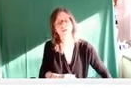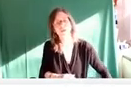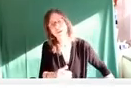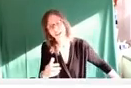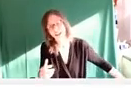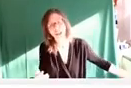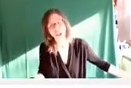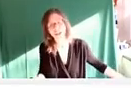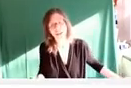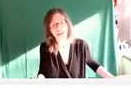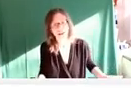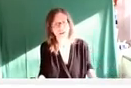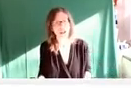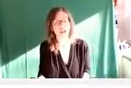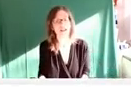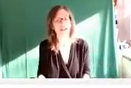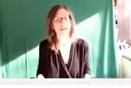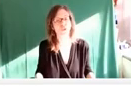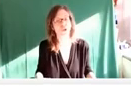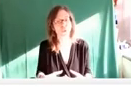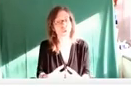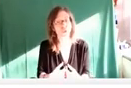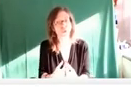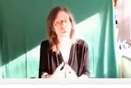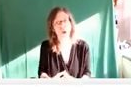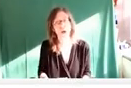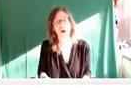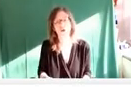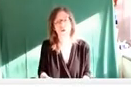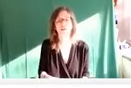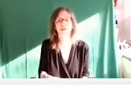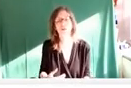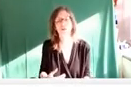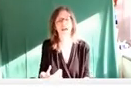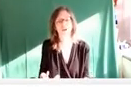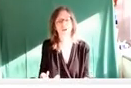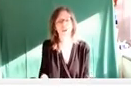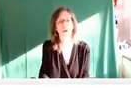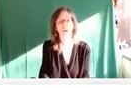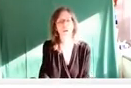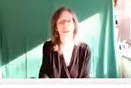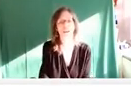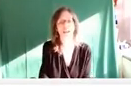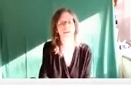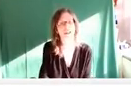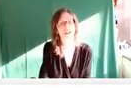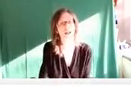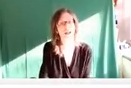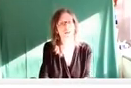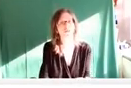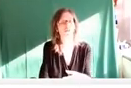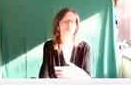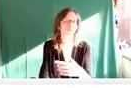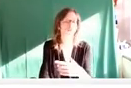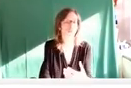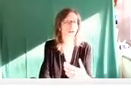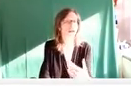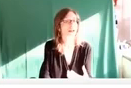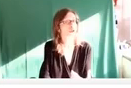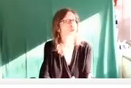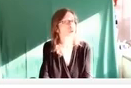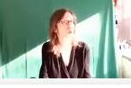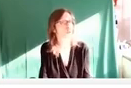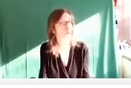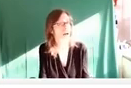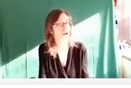scientifique. Les périodiques scientifiques en qualitatif, j'ai plus vu des interprétations de la problématique qu'il y avait